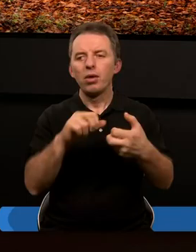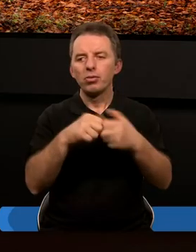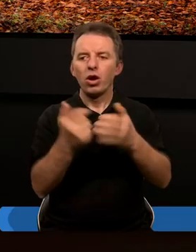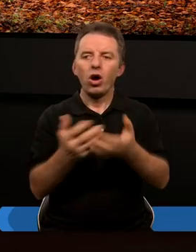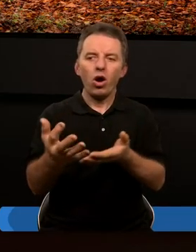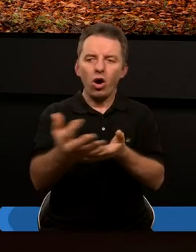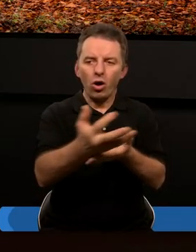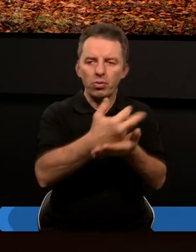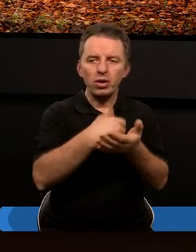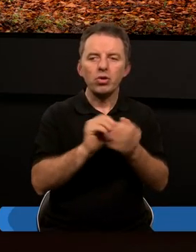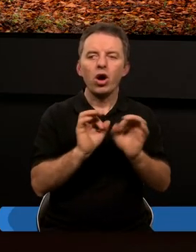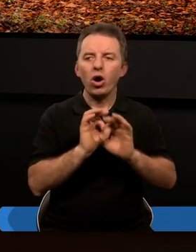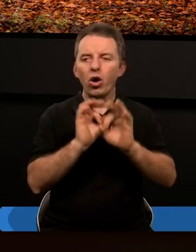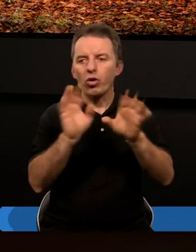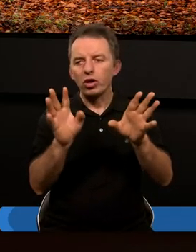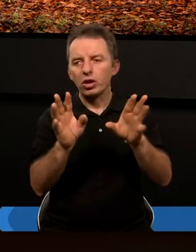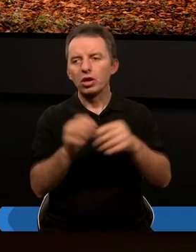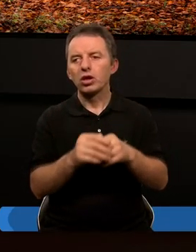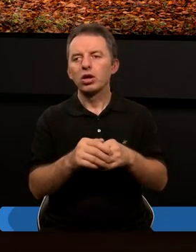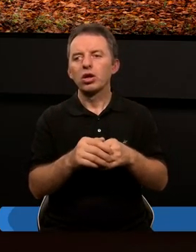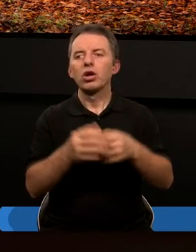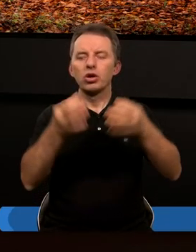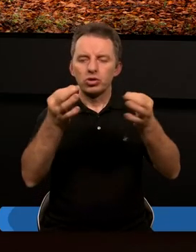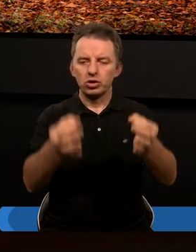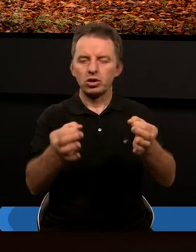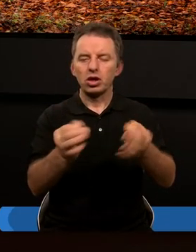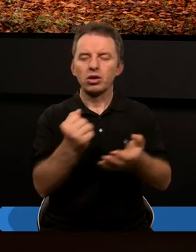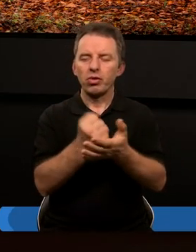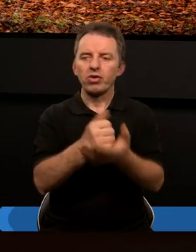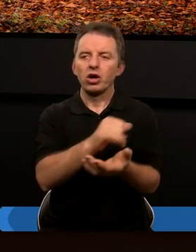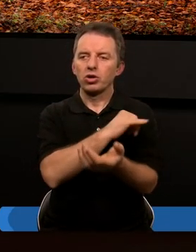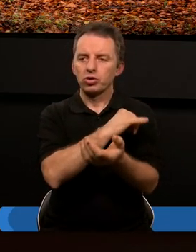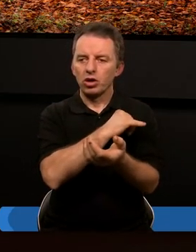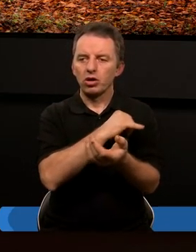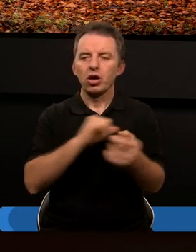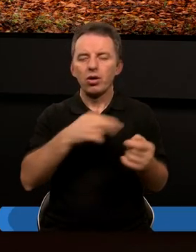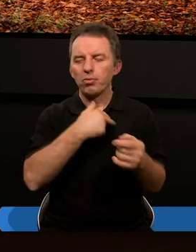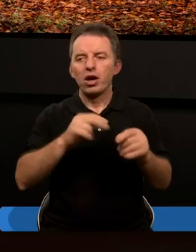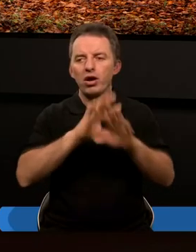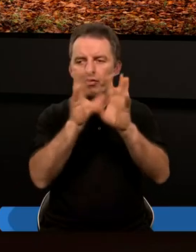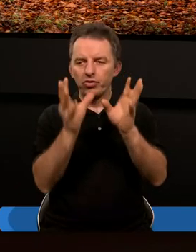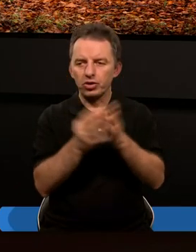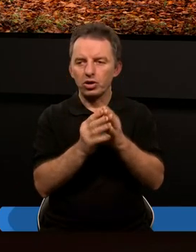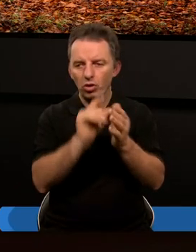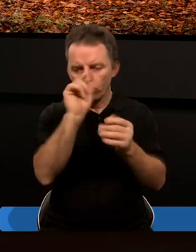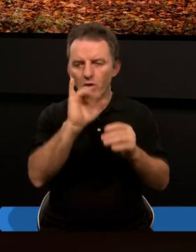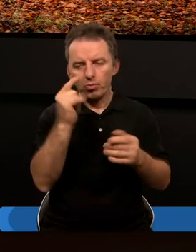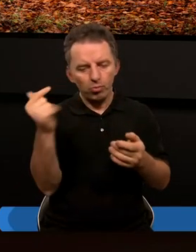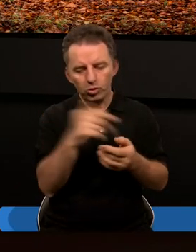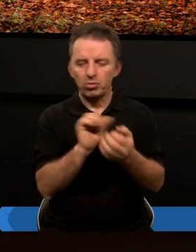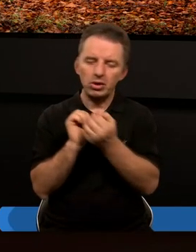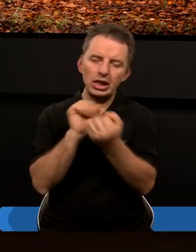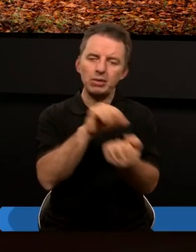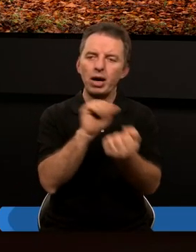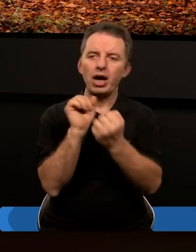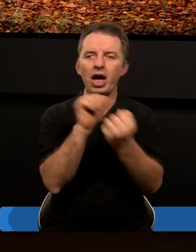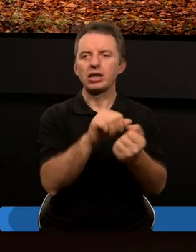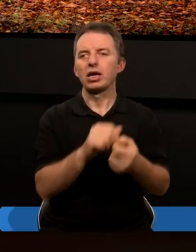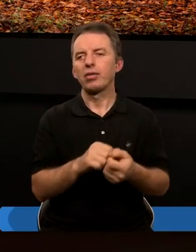który obejmuje oczywiście kwestie grzechu, z którym my wszyscy jako ludzie musimy się zmagać.